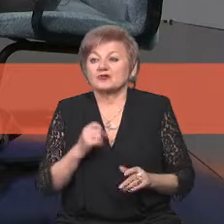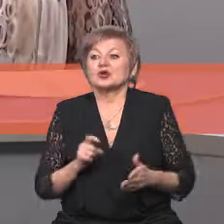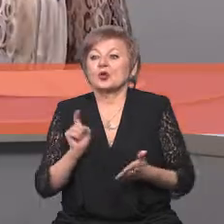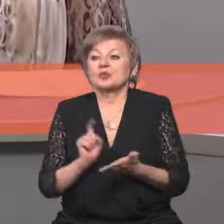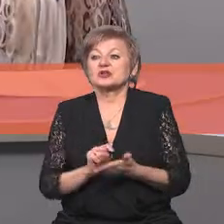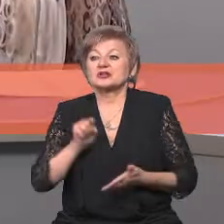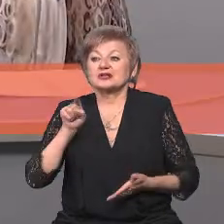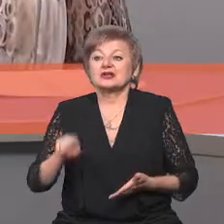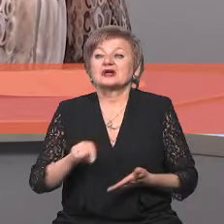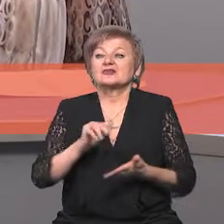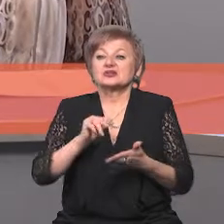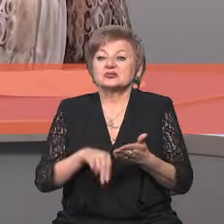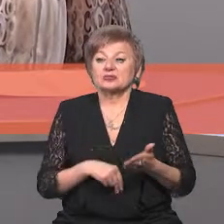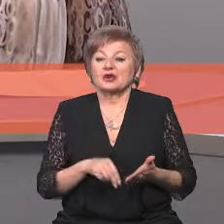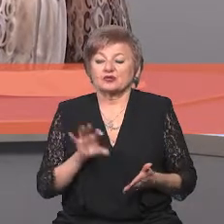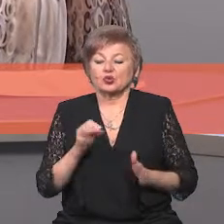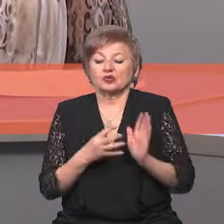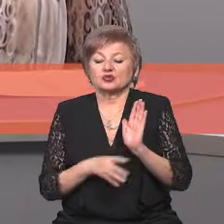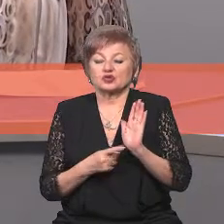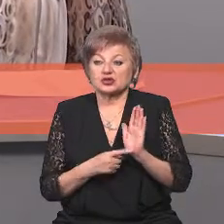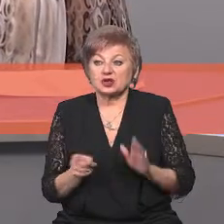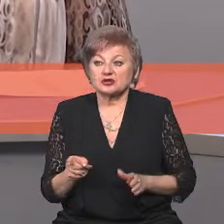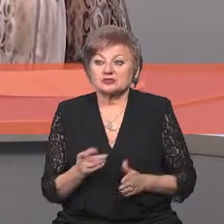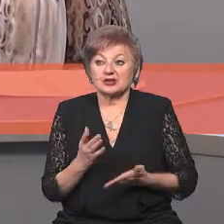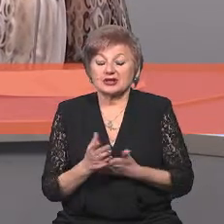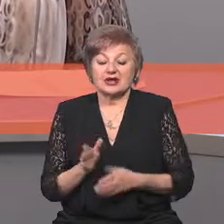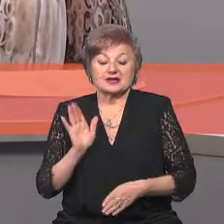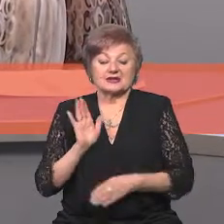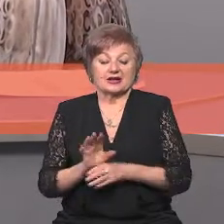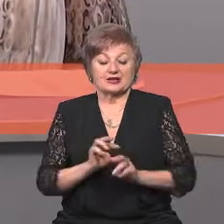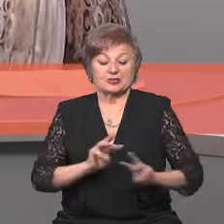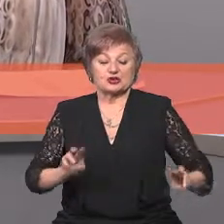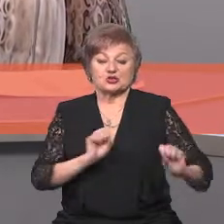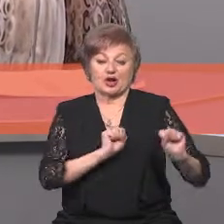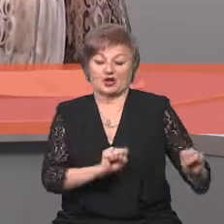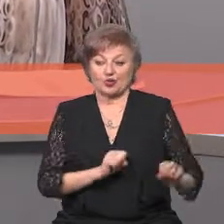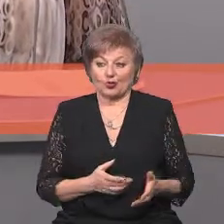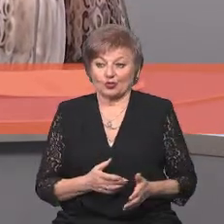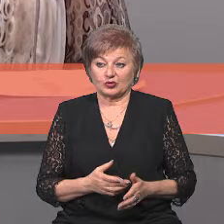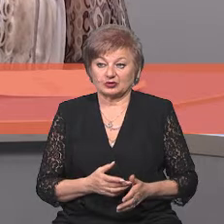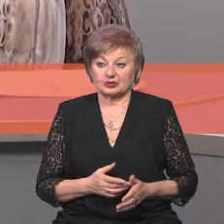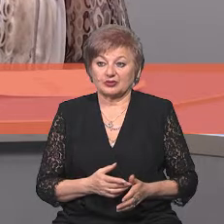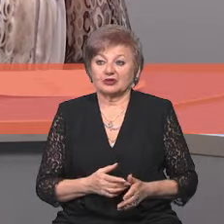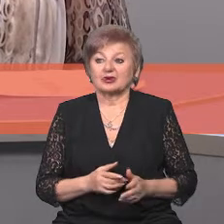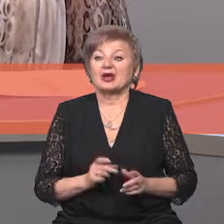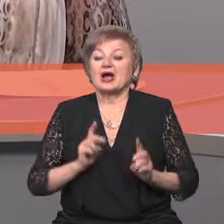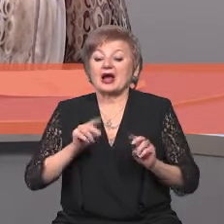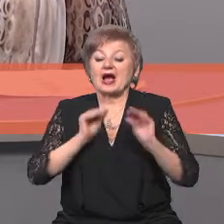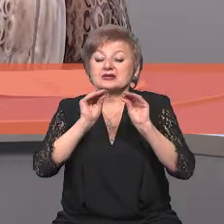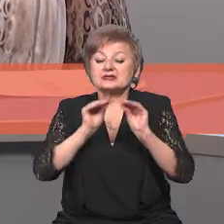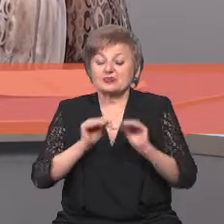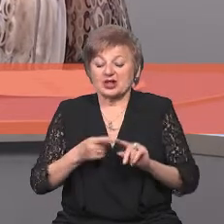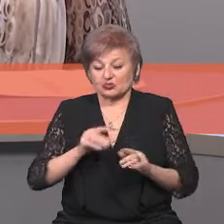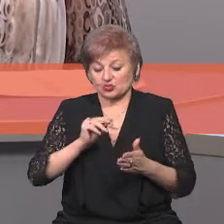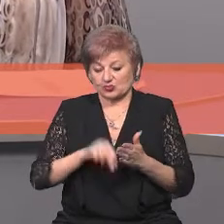в тій довідці 086, про яку ви кажете, є ж наказ Міністерства охорони і інструкція, як заповнювати цю довідку. І там